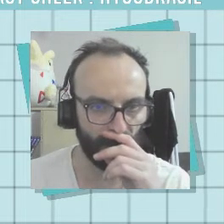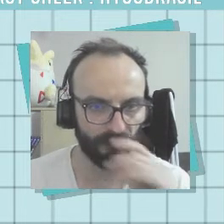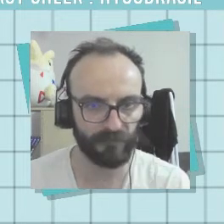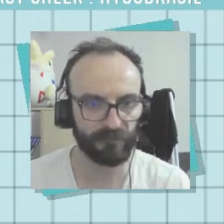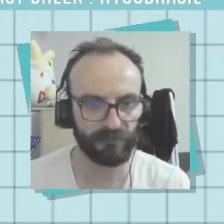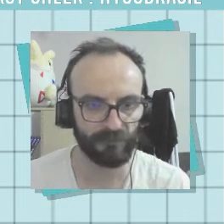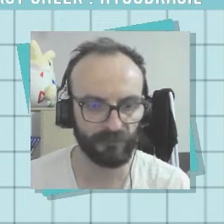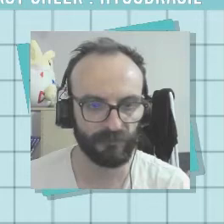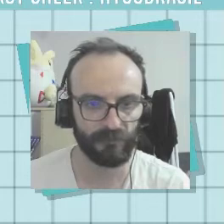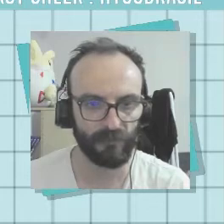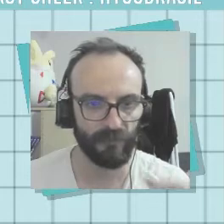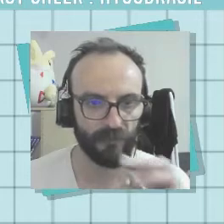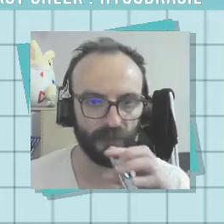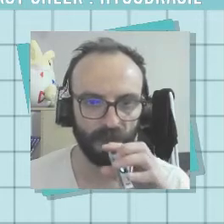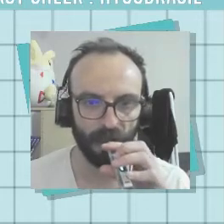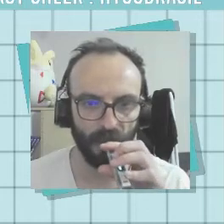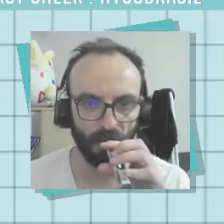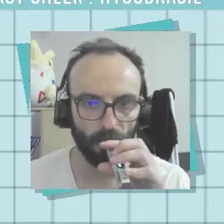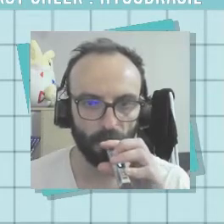blablabla.